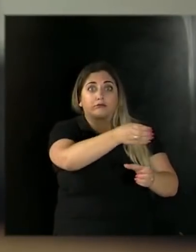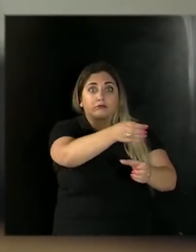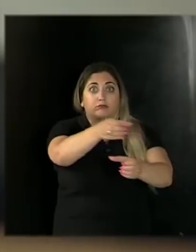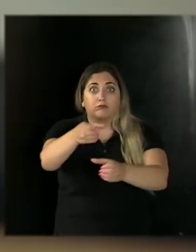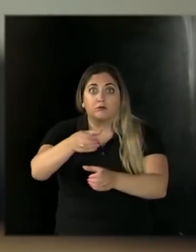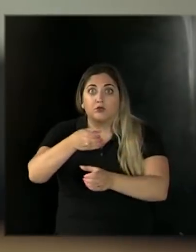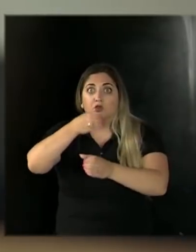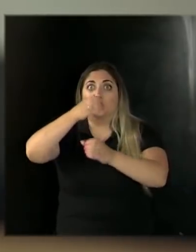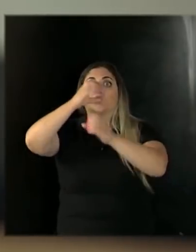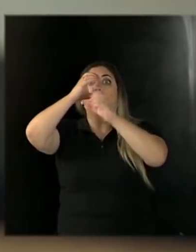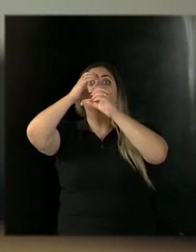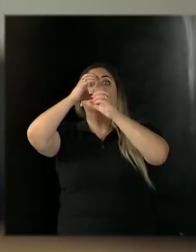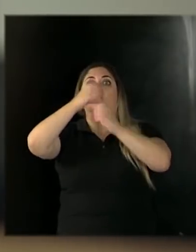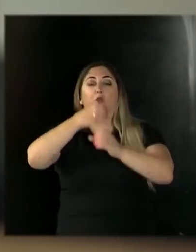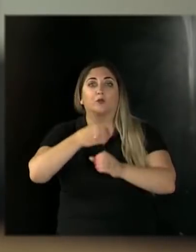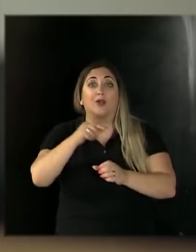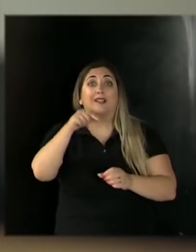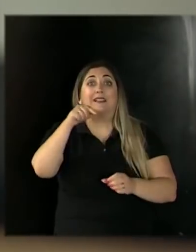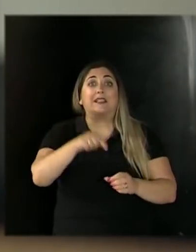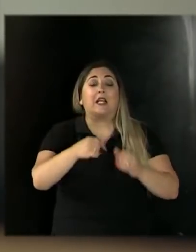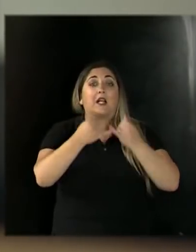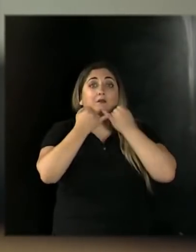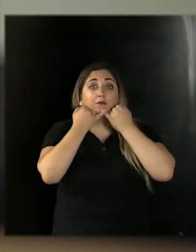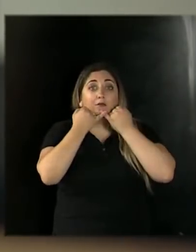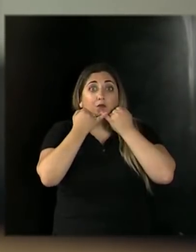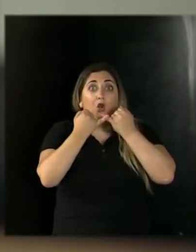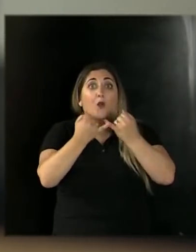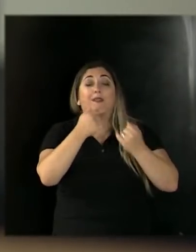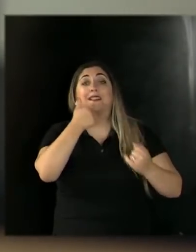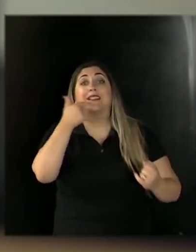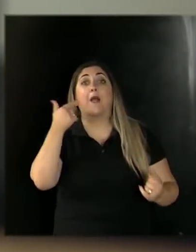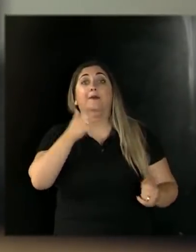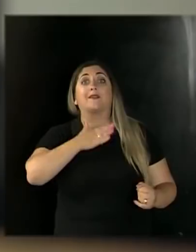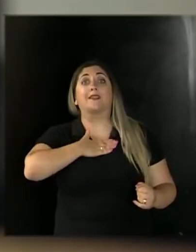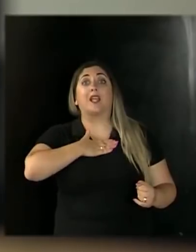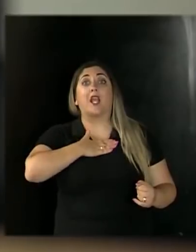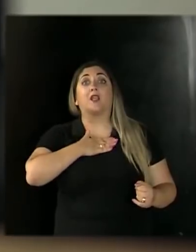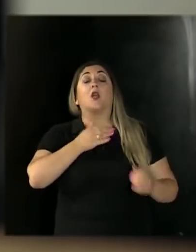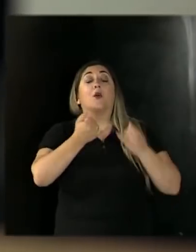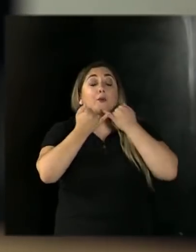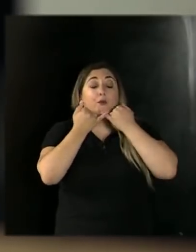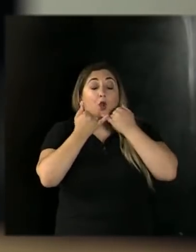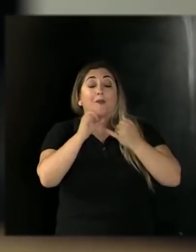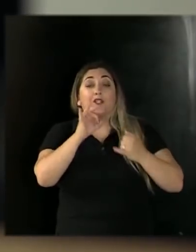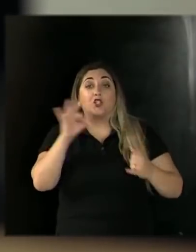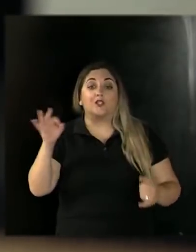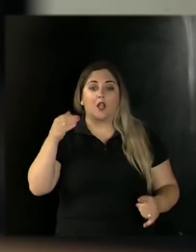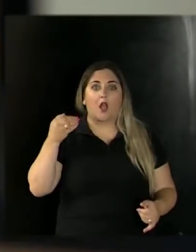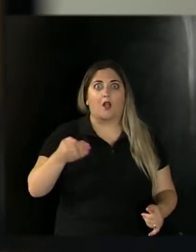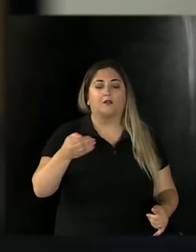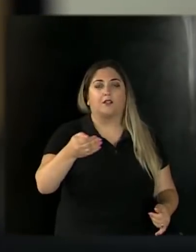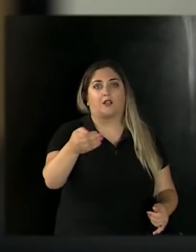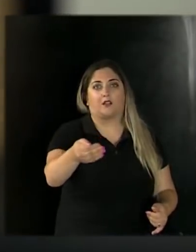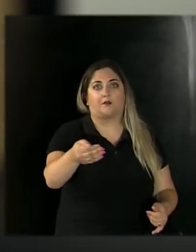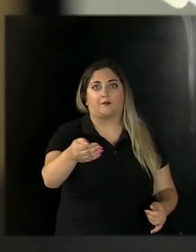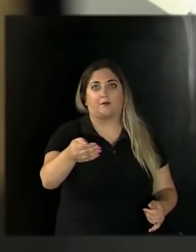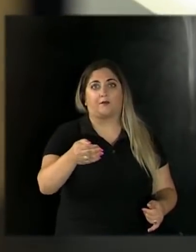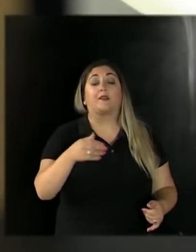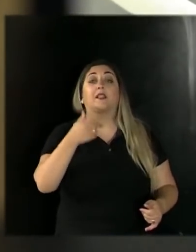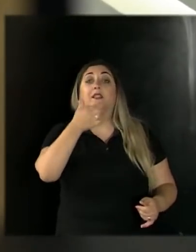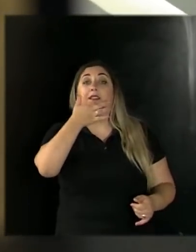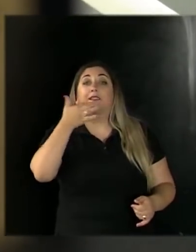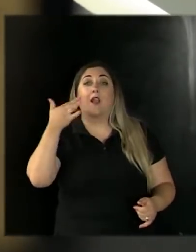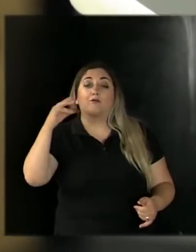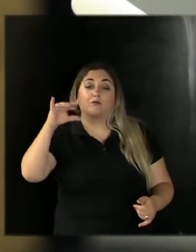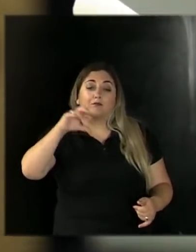ixorbu minnu l-koll. Għax dan huwa l-kalċi ta' demmi tal-patt il-ġdid li jibqa' għal dejjem. Id-demm